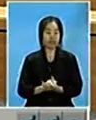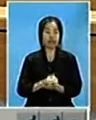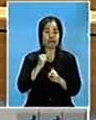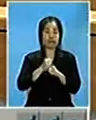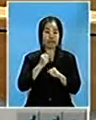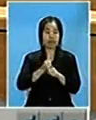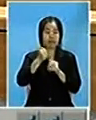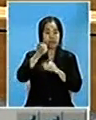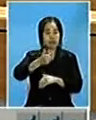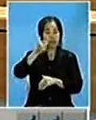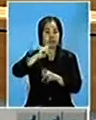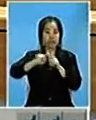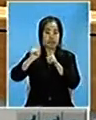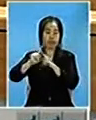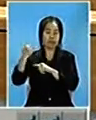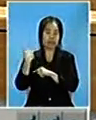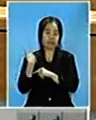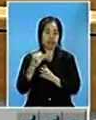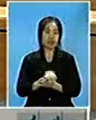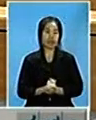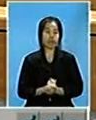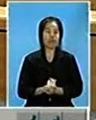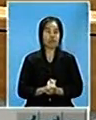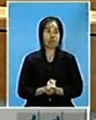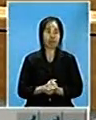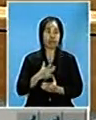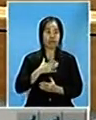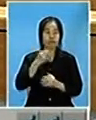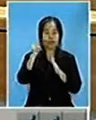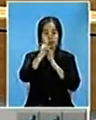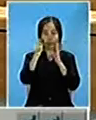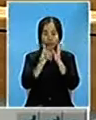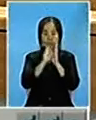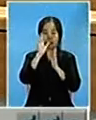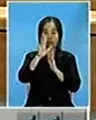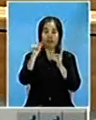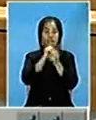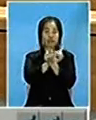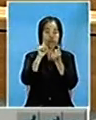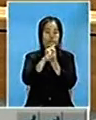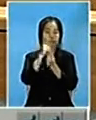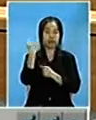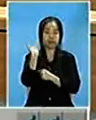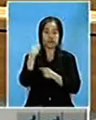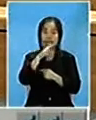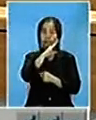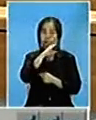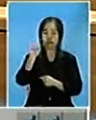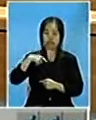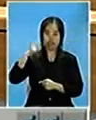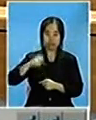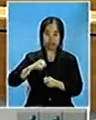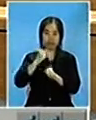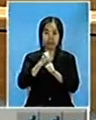นนะครับเพราะนั้นกฎกติกาของสังคมมันมีถ้าศาลปฏิบัติตามกฎก